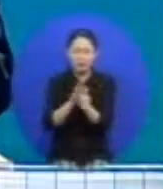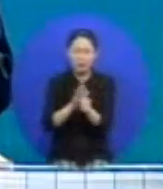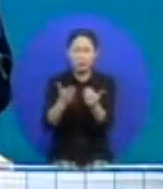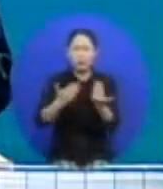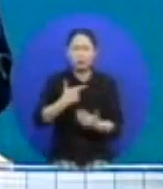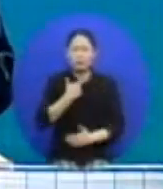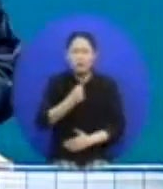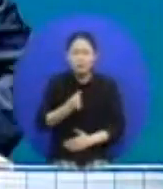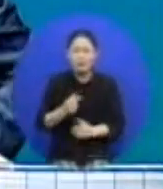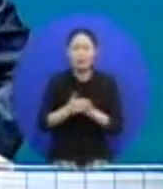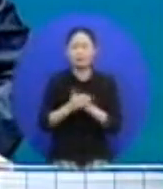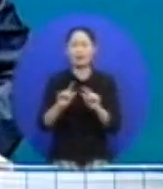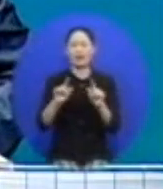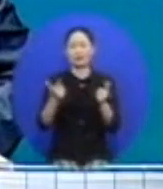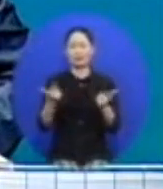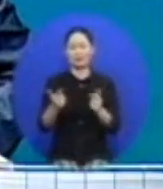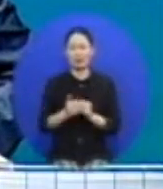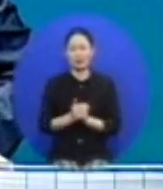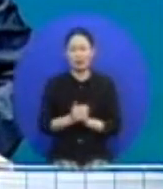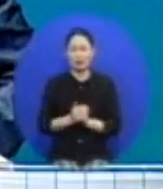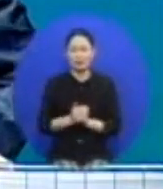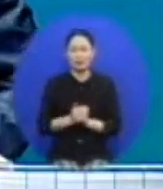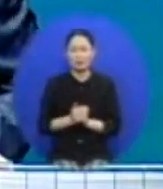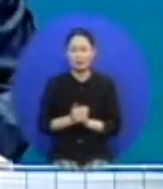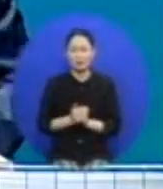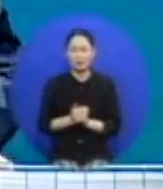싶으신 마음 때문에 만한 입니다